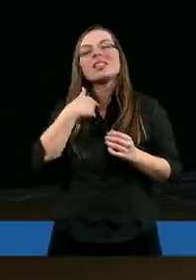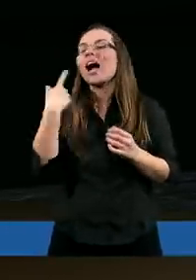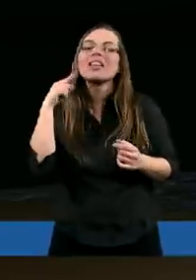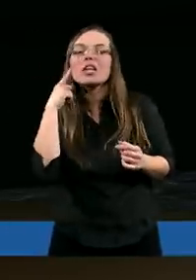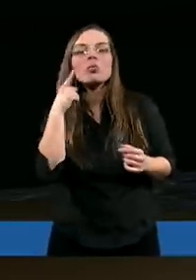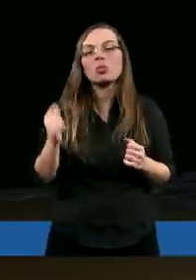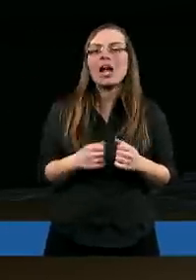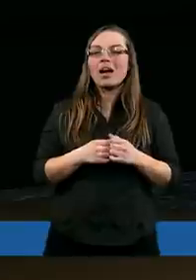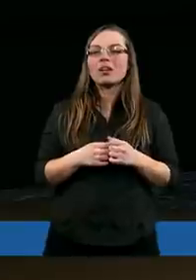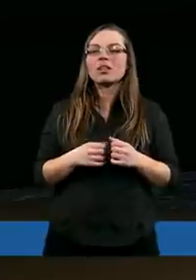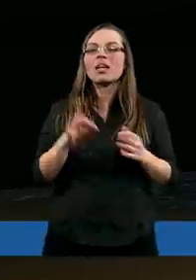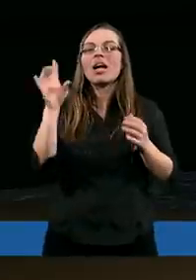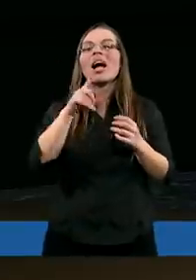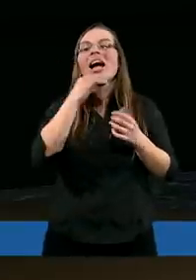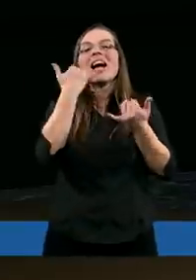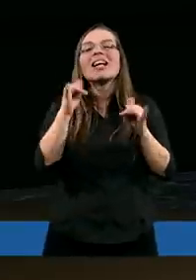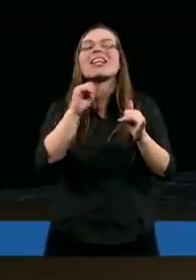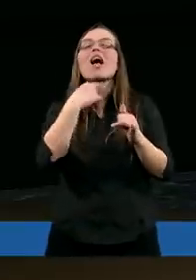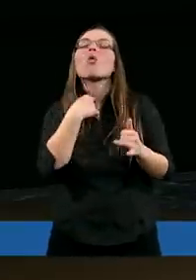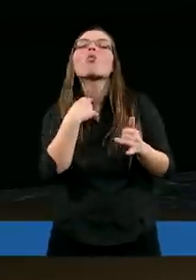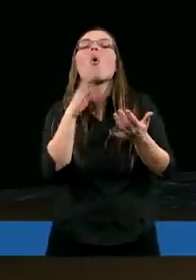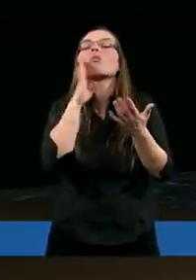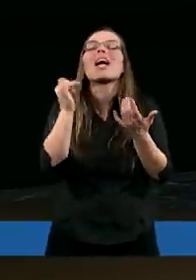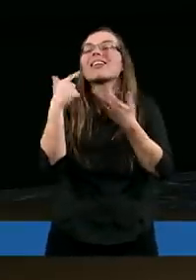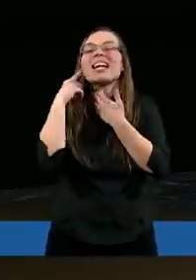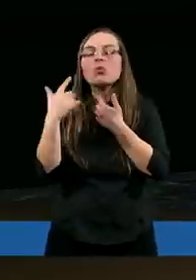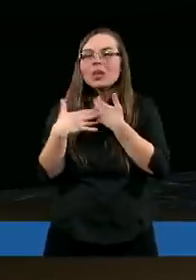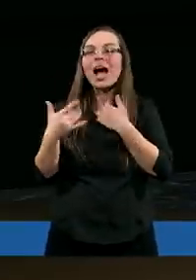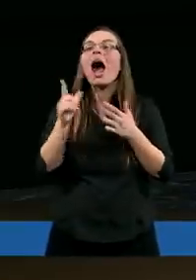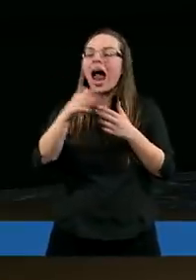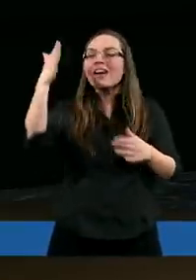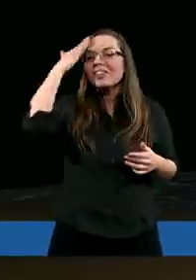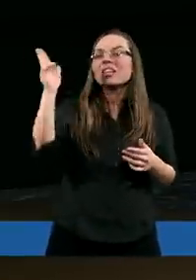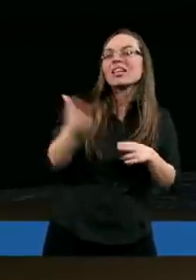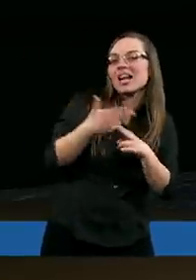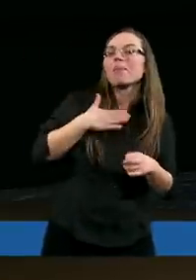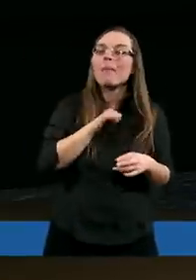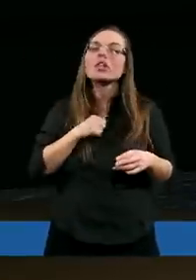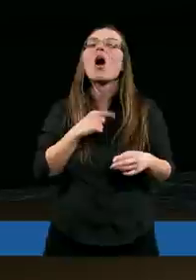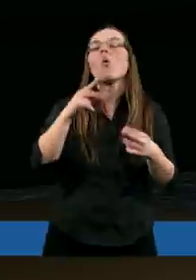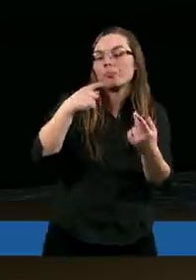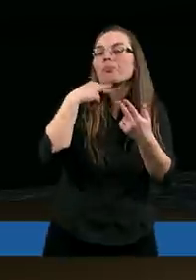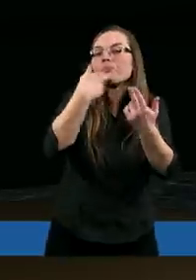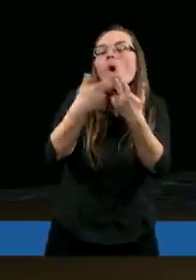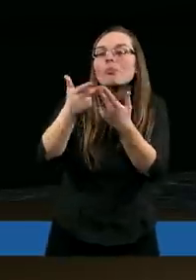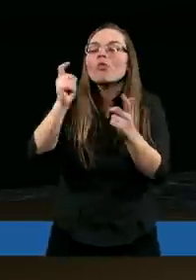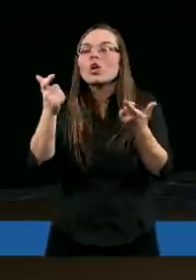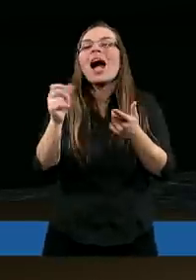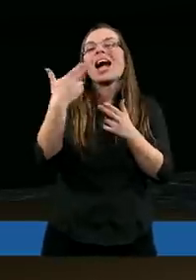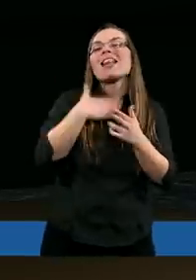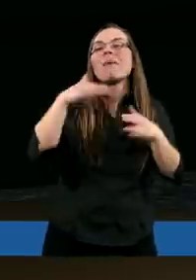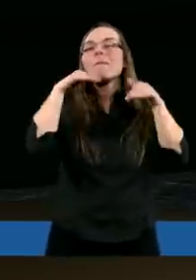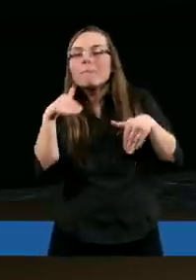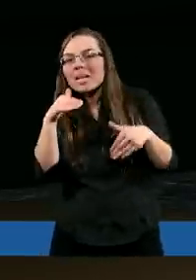słyszałem akustycznie żadnego głosu, ale wiedziałem, kiedy mam się odezwać, kiedy mam milczeć, komu